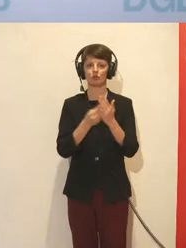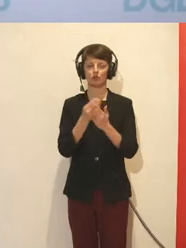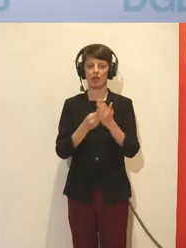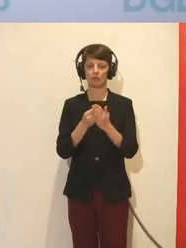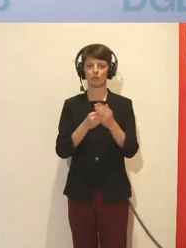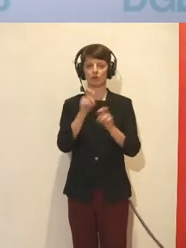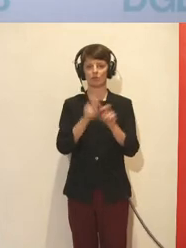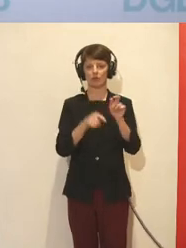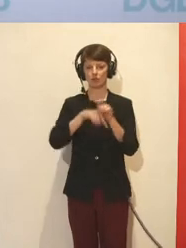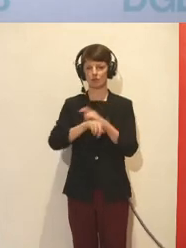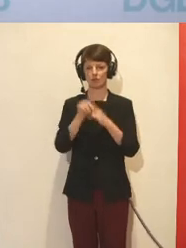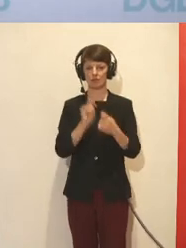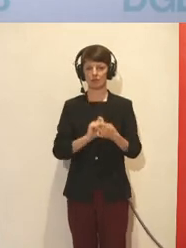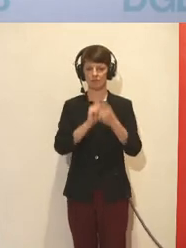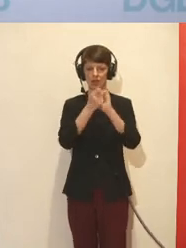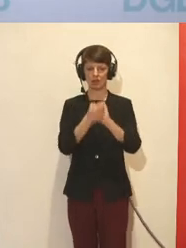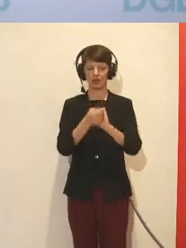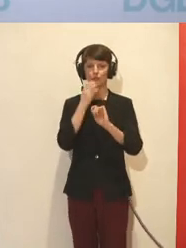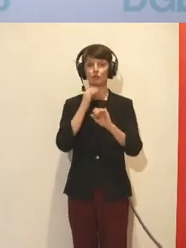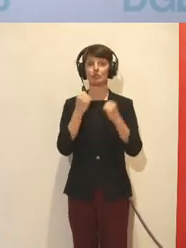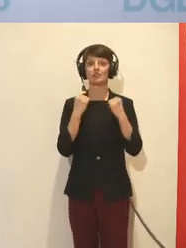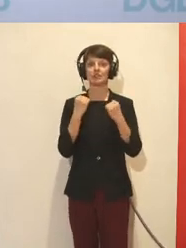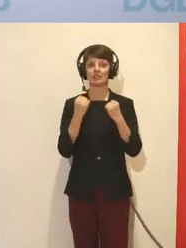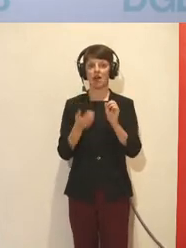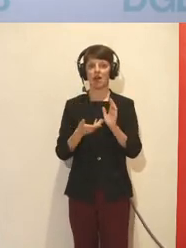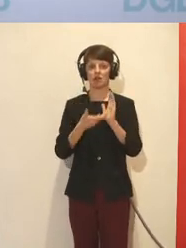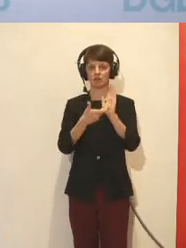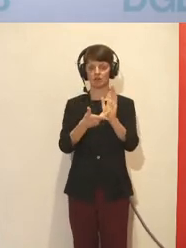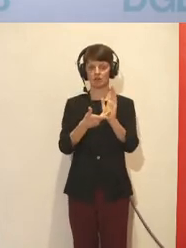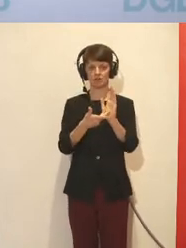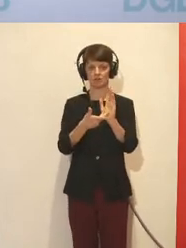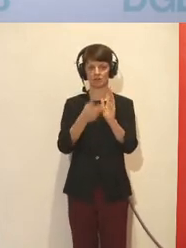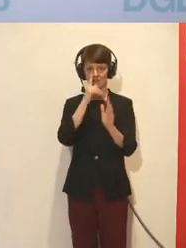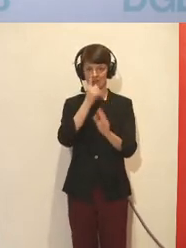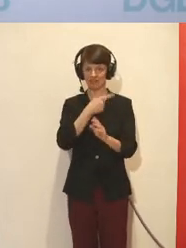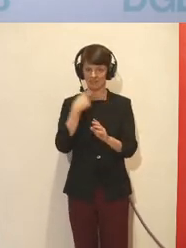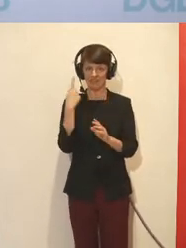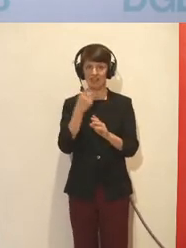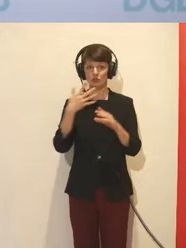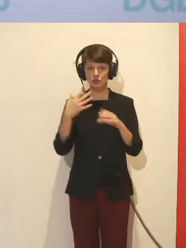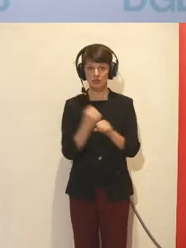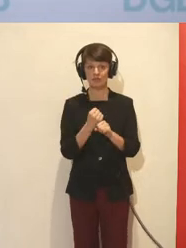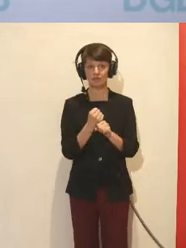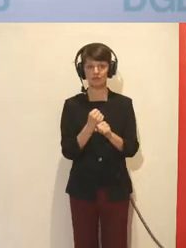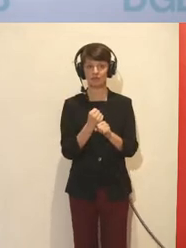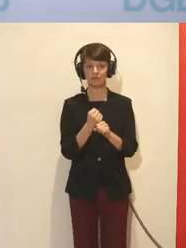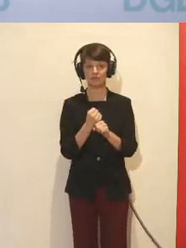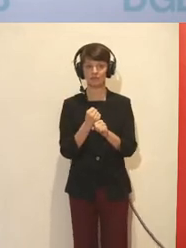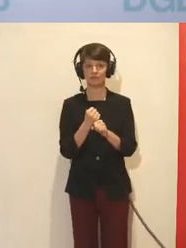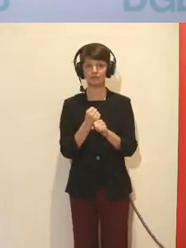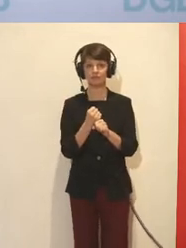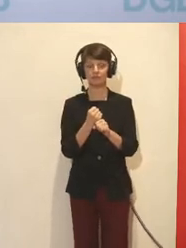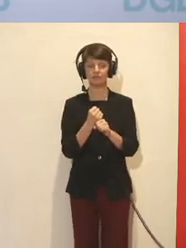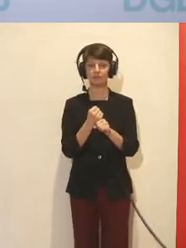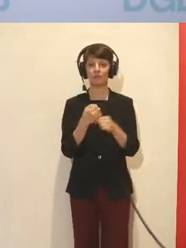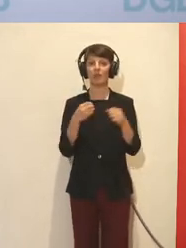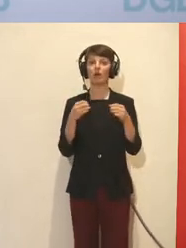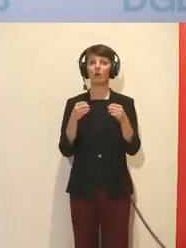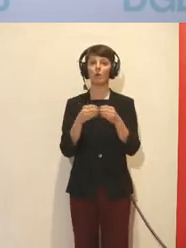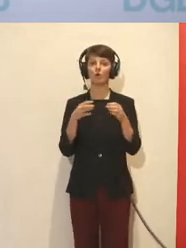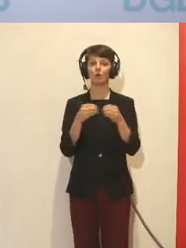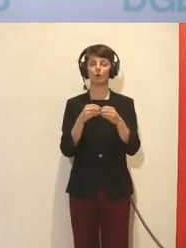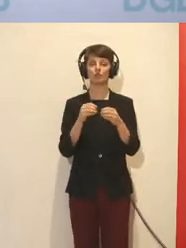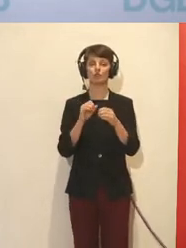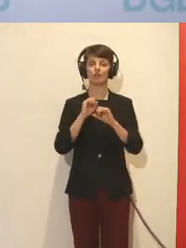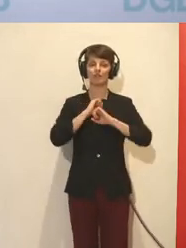wandel sicherheit geben wenn es uns gelingt ökologische verträglichkeit mit